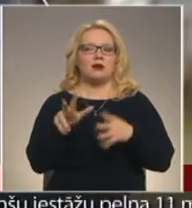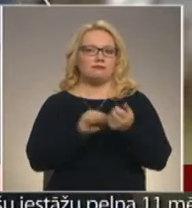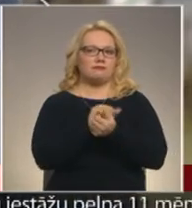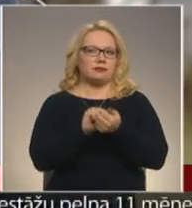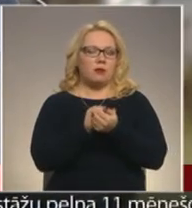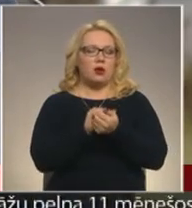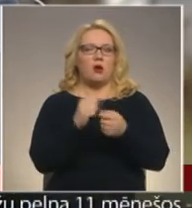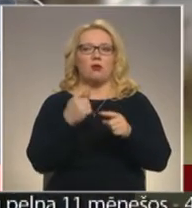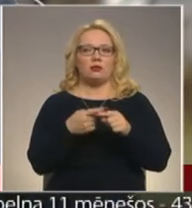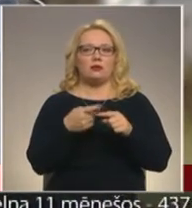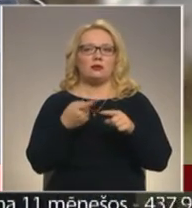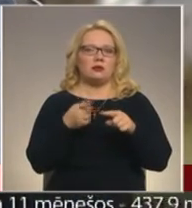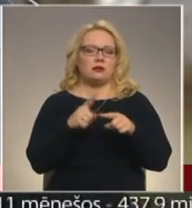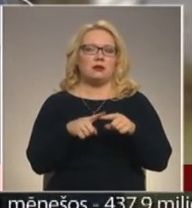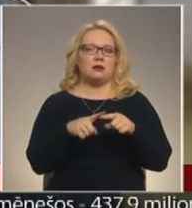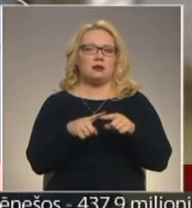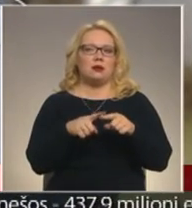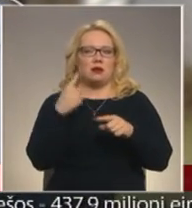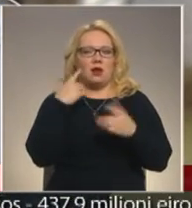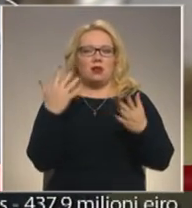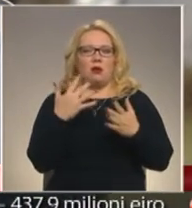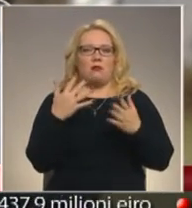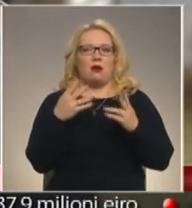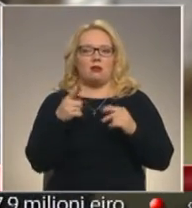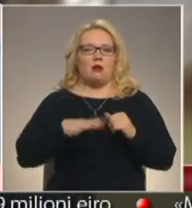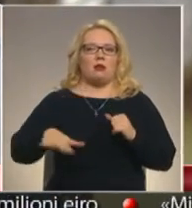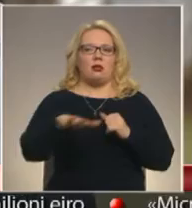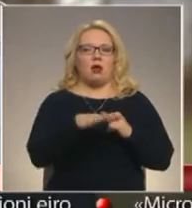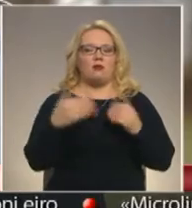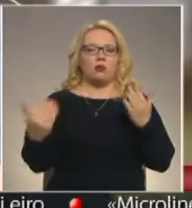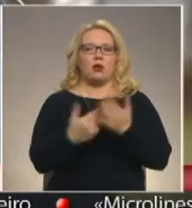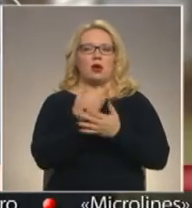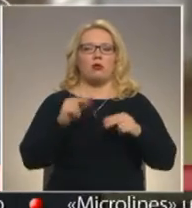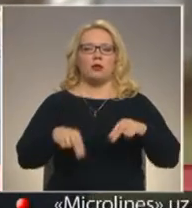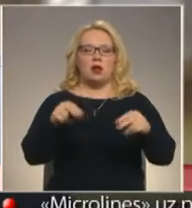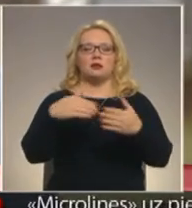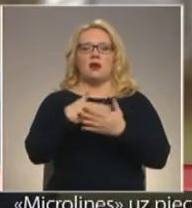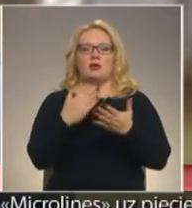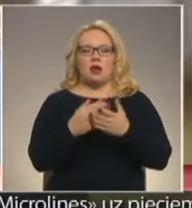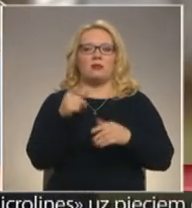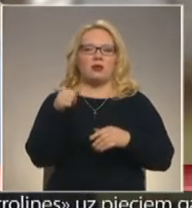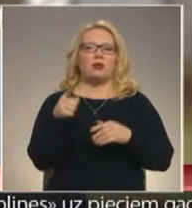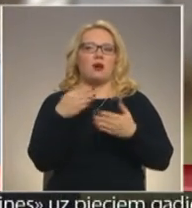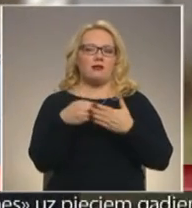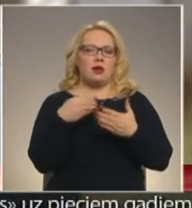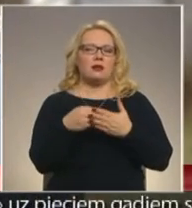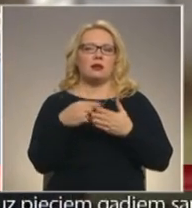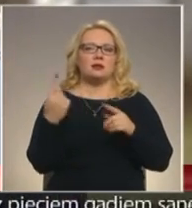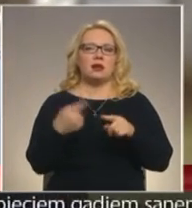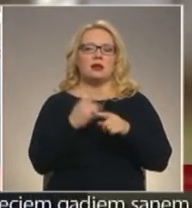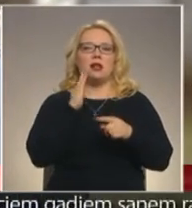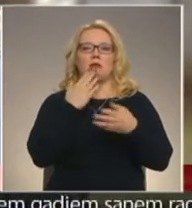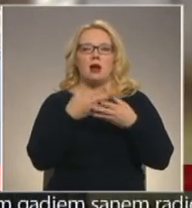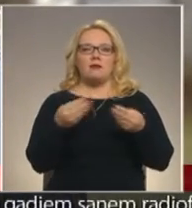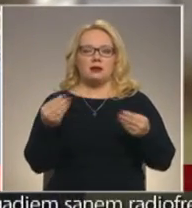ar to nu, tad jau atkal jādomā, ka to lauku varbūt ir jāpasēja vai daļa, bet nu, to, protams, vērtēs. Atkal pavasarī,